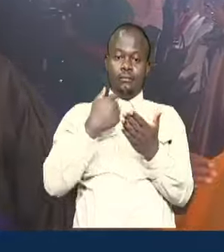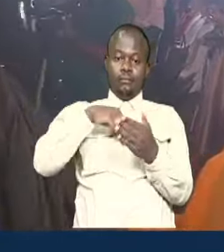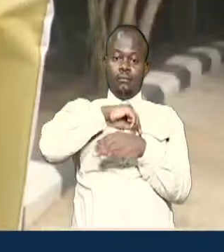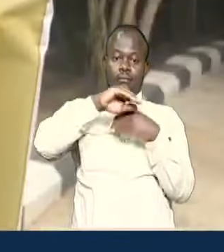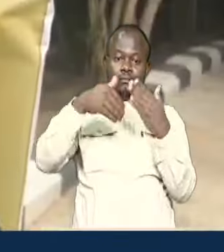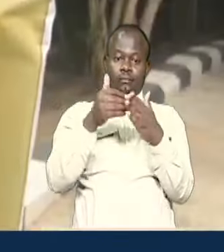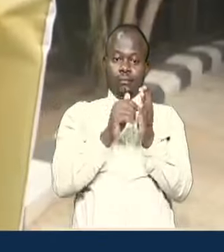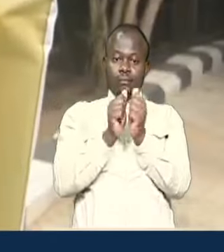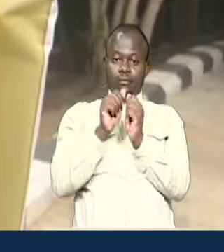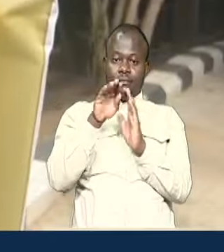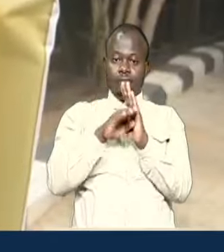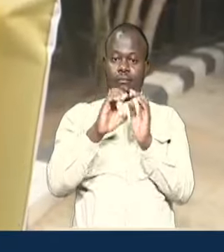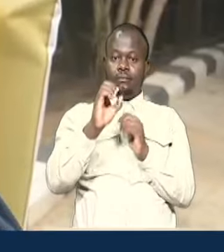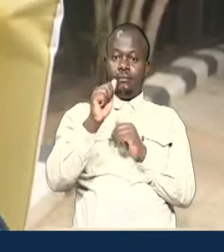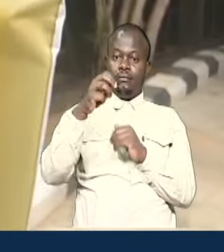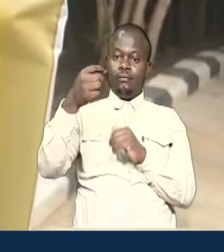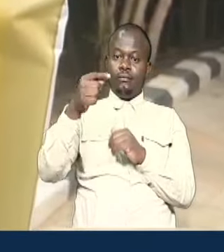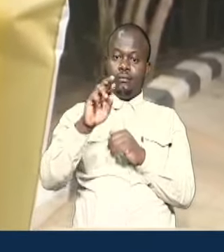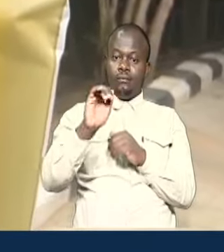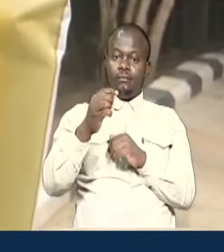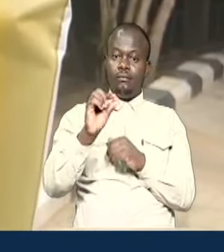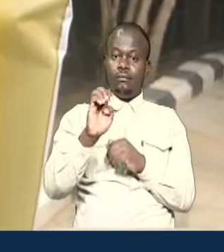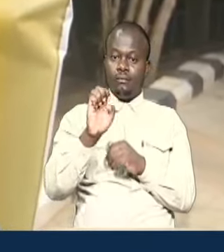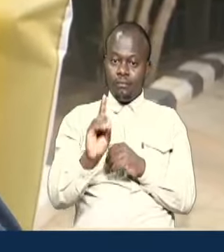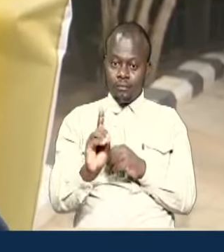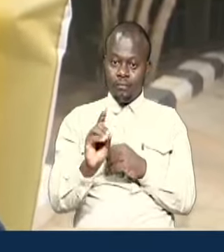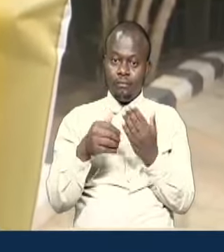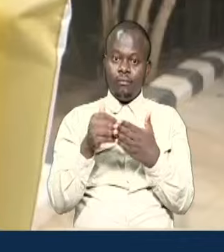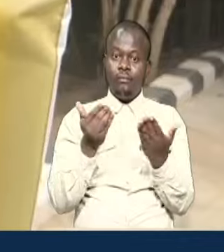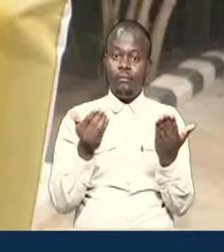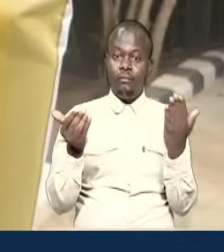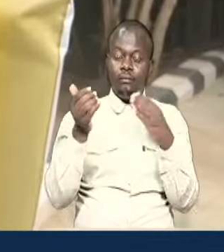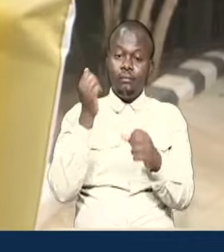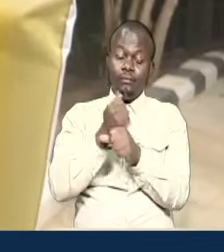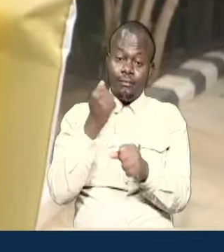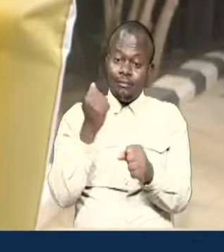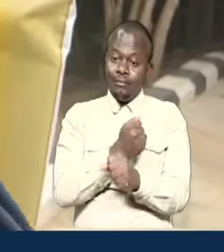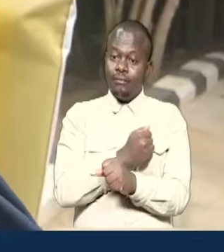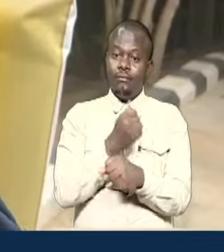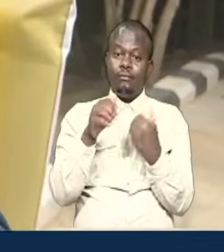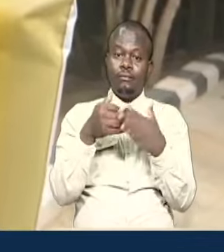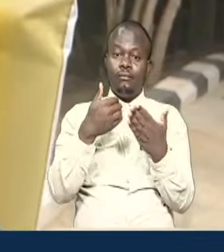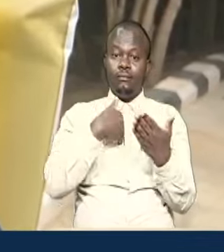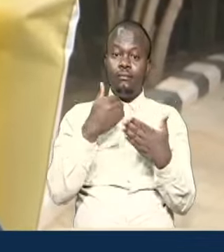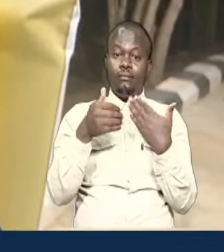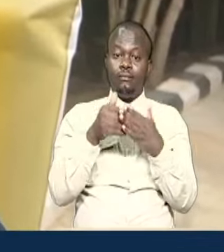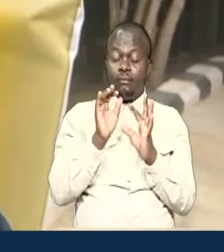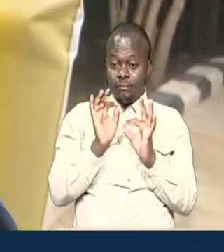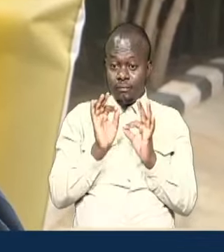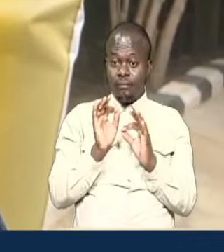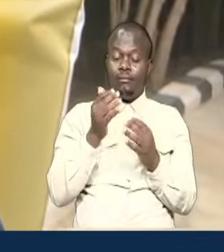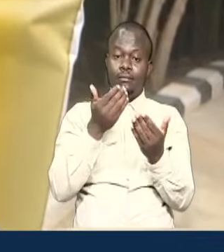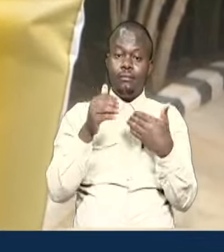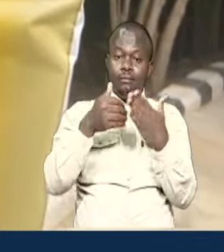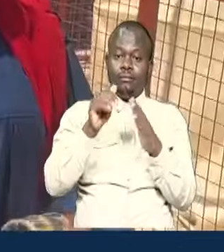kimwe, programme itwa Cambridge, shaka kubasaba mwizere programme itwa Cambridge. Abana barakora, abana bafite ikinyabufura,